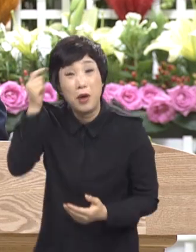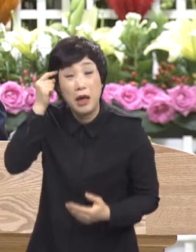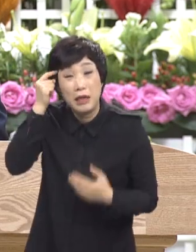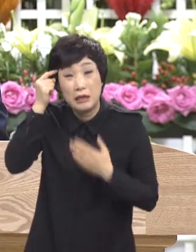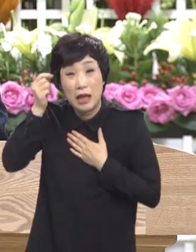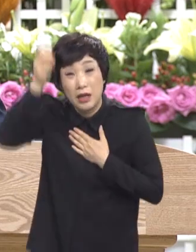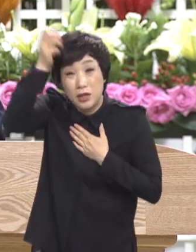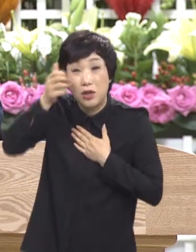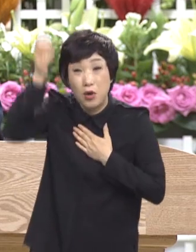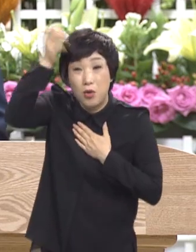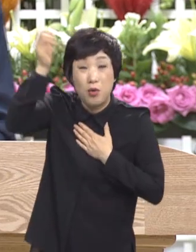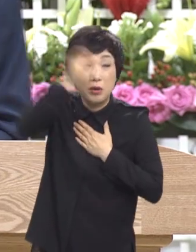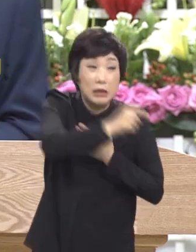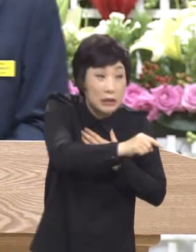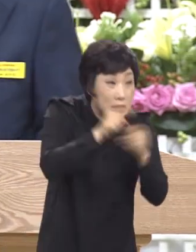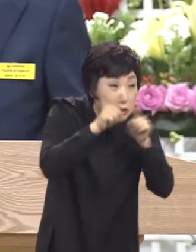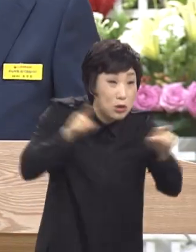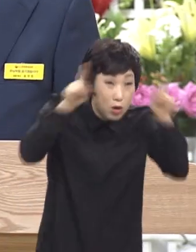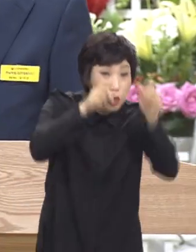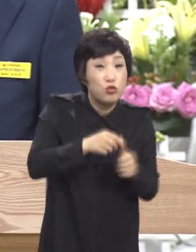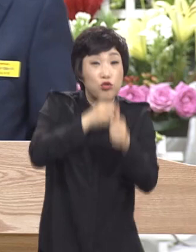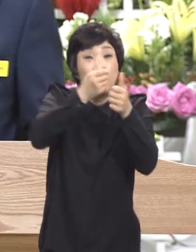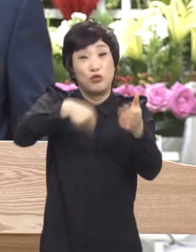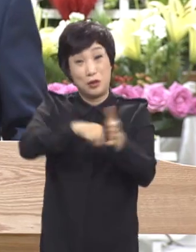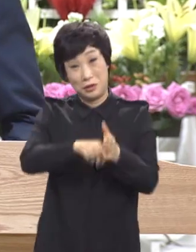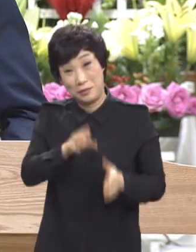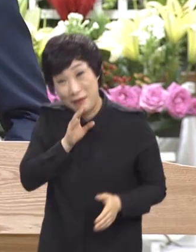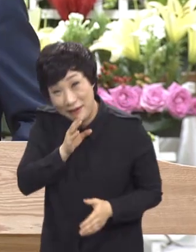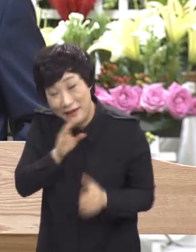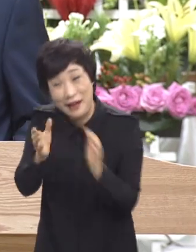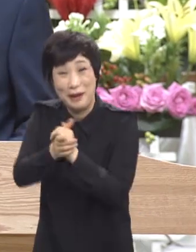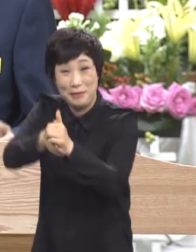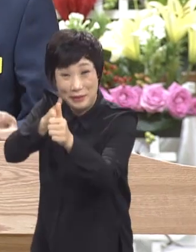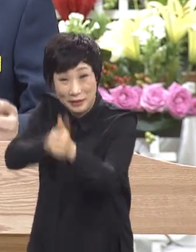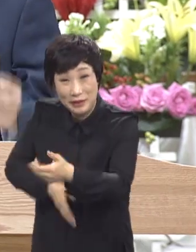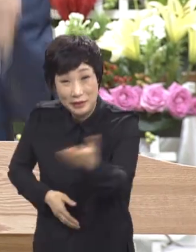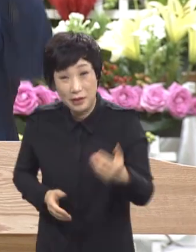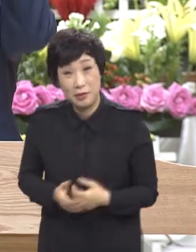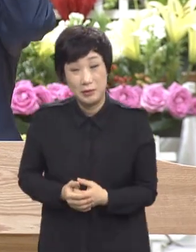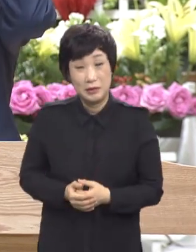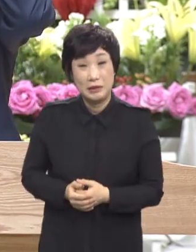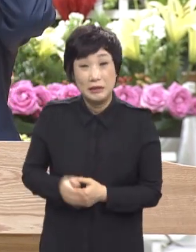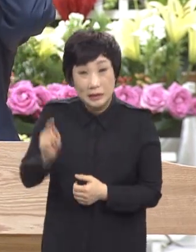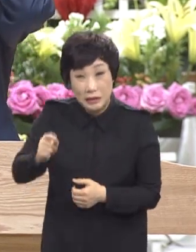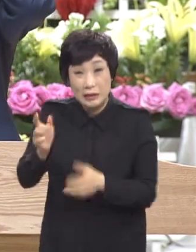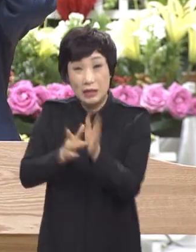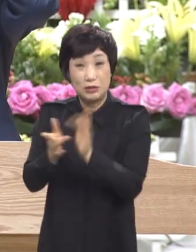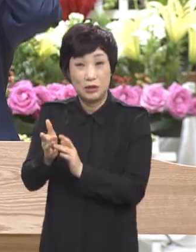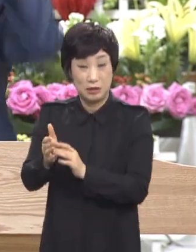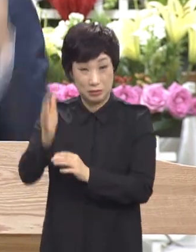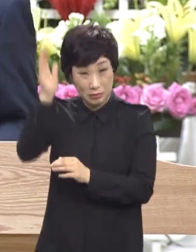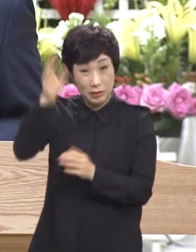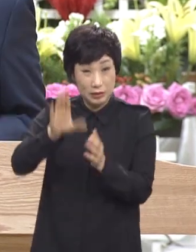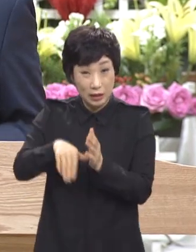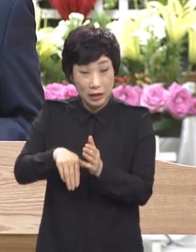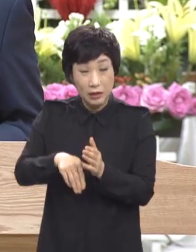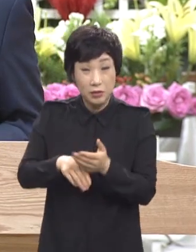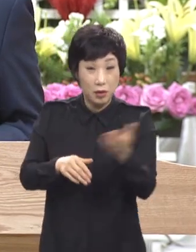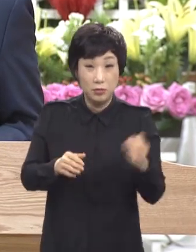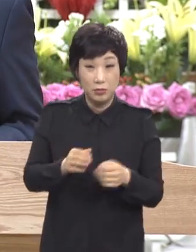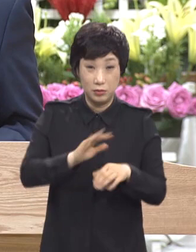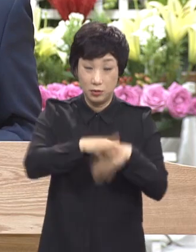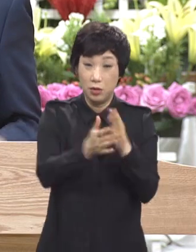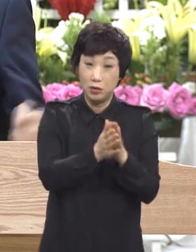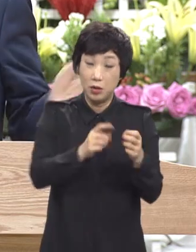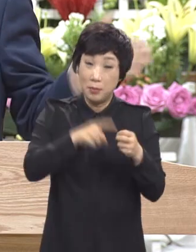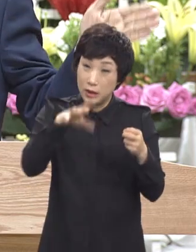영혼을 지옥에서 구원하시려고. 아멘 합시다. 이런 말씀을 마태복음